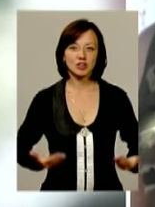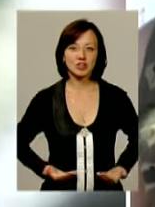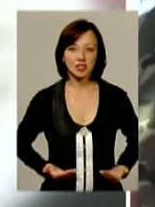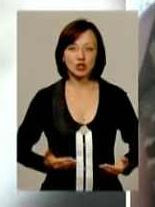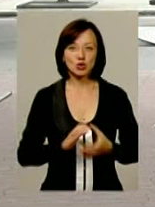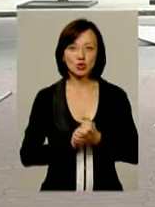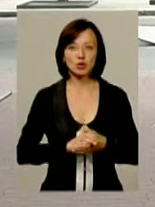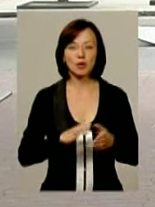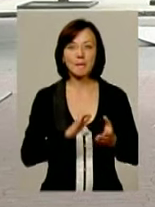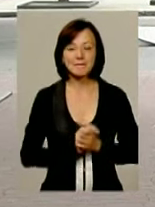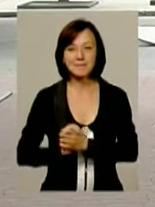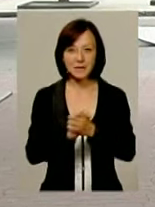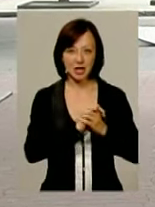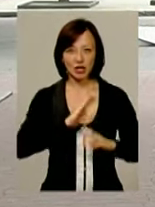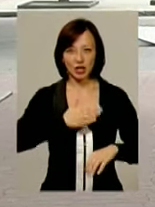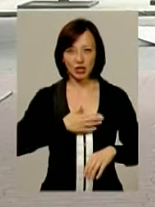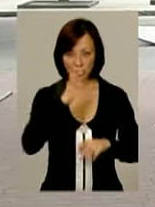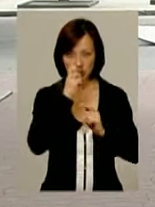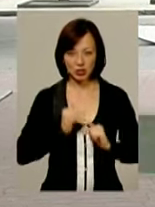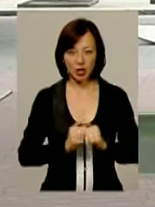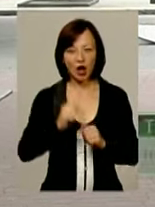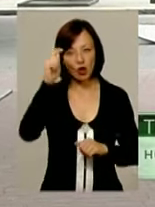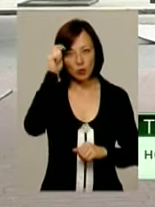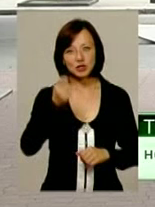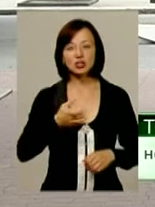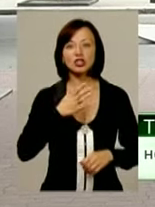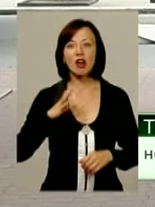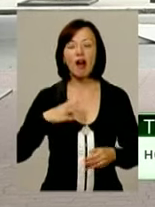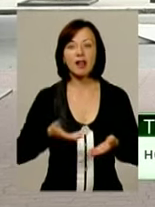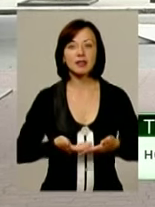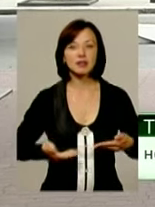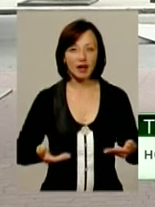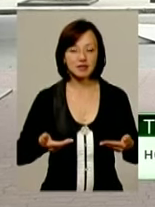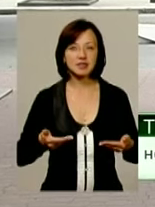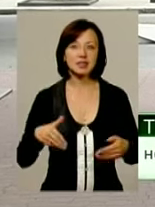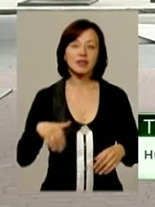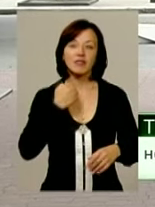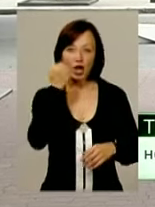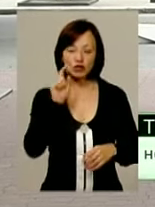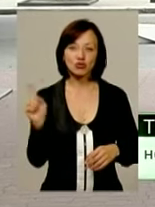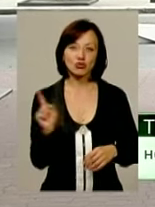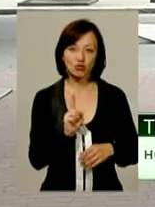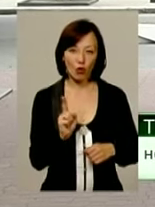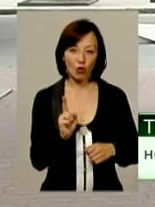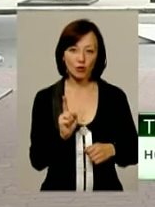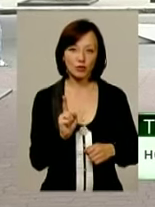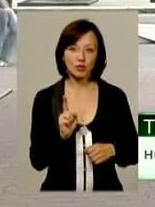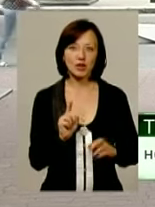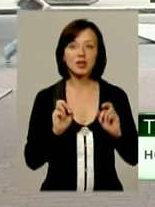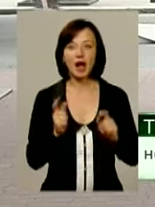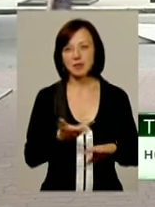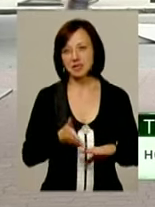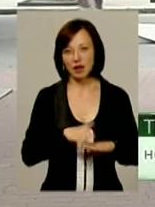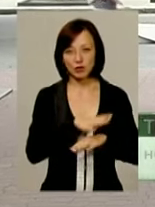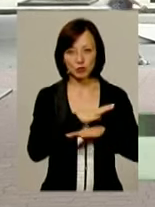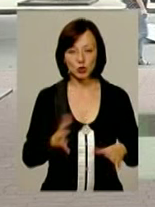мирно в нашій країні. Хлопці щиро нас чекали і щиро вдячні за те, що все-таки на сьогодні, як би складно не було, ми зібрали